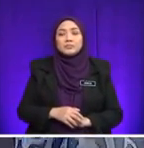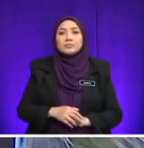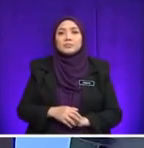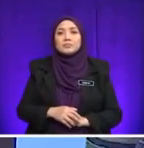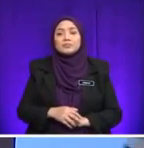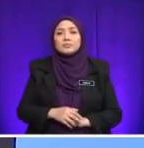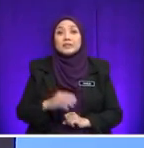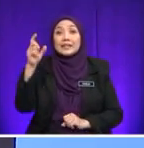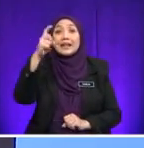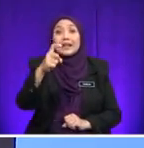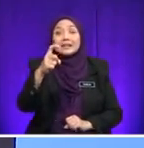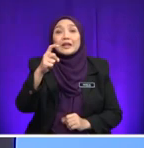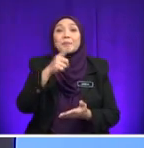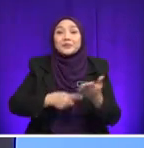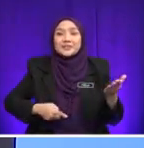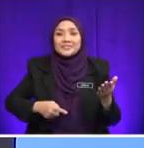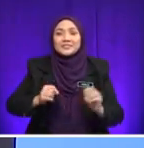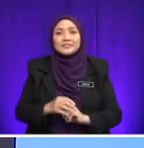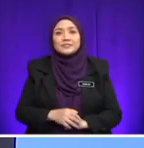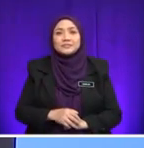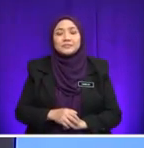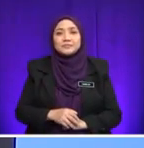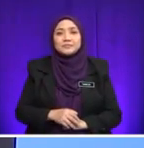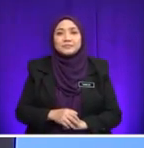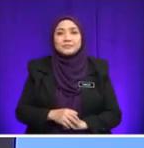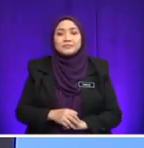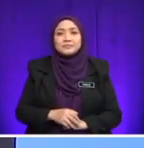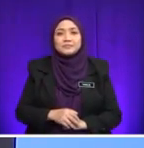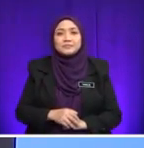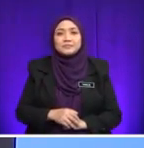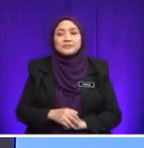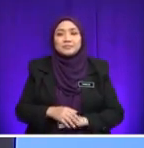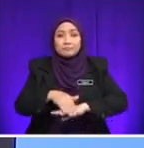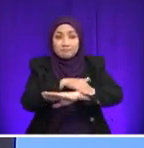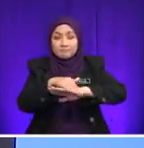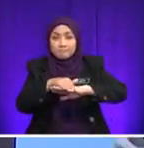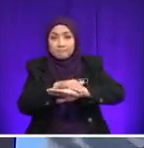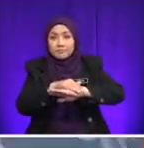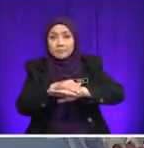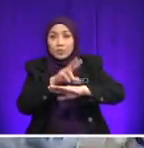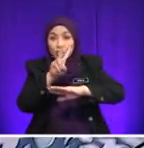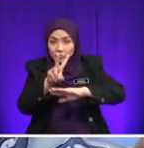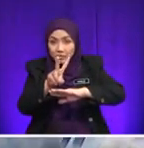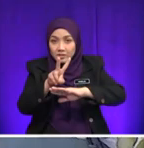bagi segitiga ini ada dua sisi satu sudut kandung